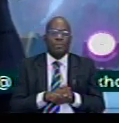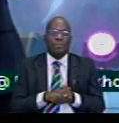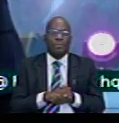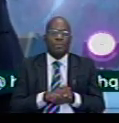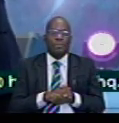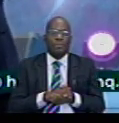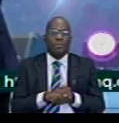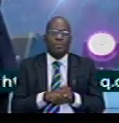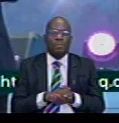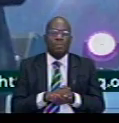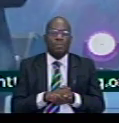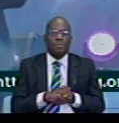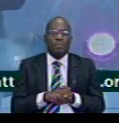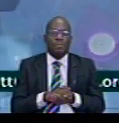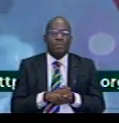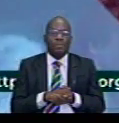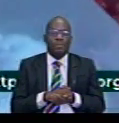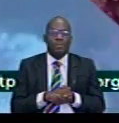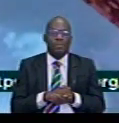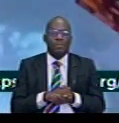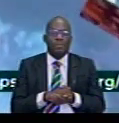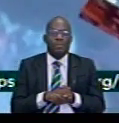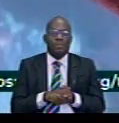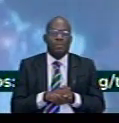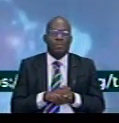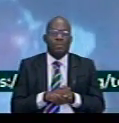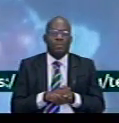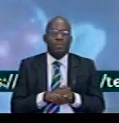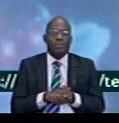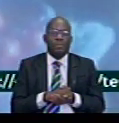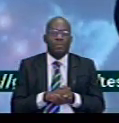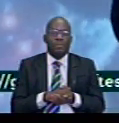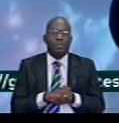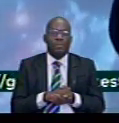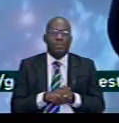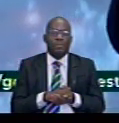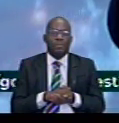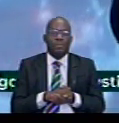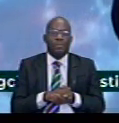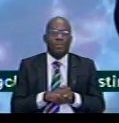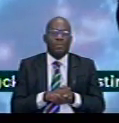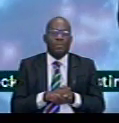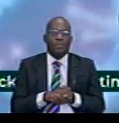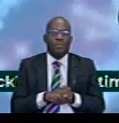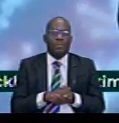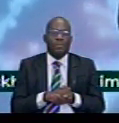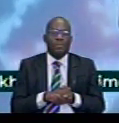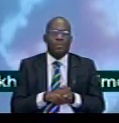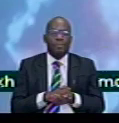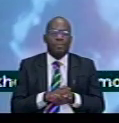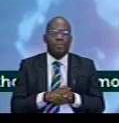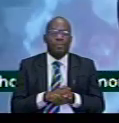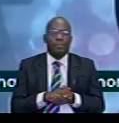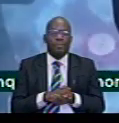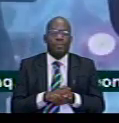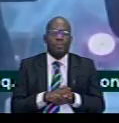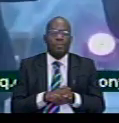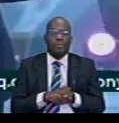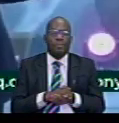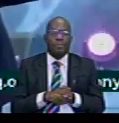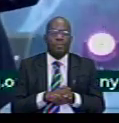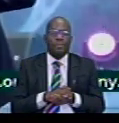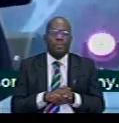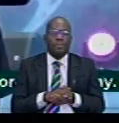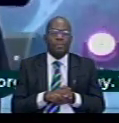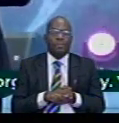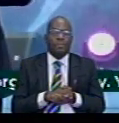on a d'abord fait la prière de repentance, et lorsque l'homme de Dieu s'est levé pour venir prier pour les malades, et qu'il a dit « Gloire à Dieu », elle